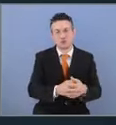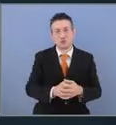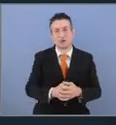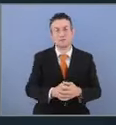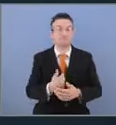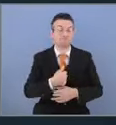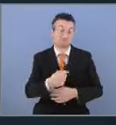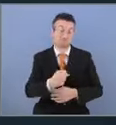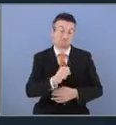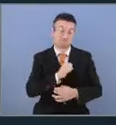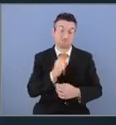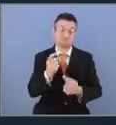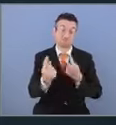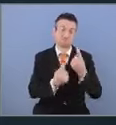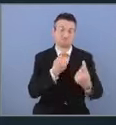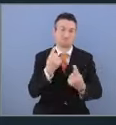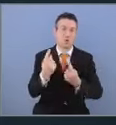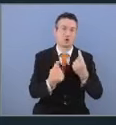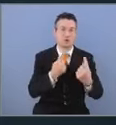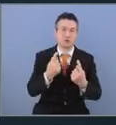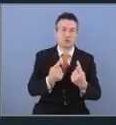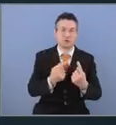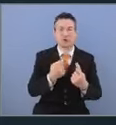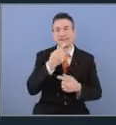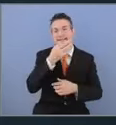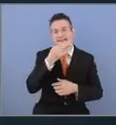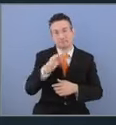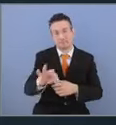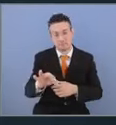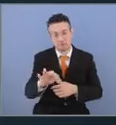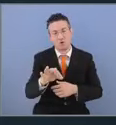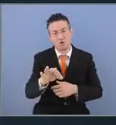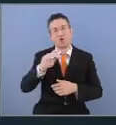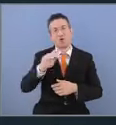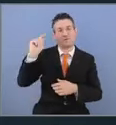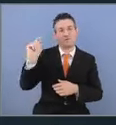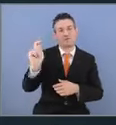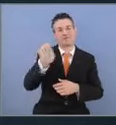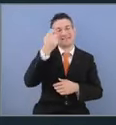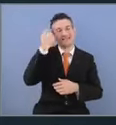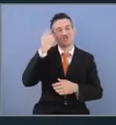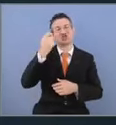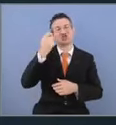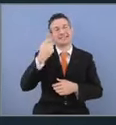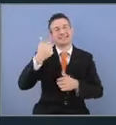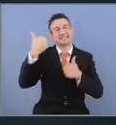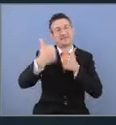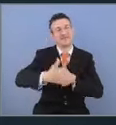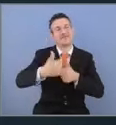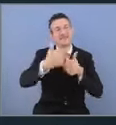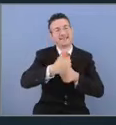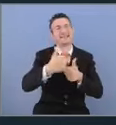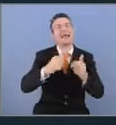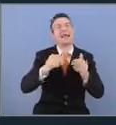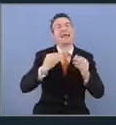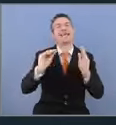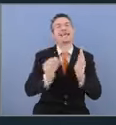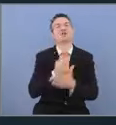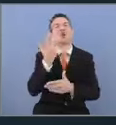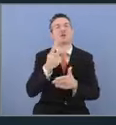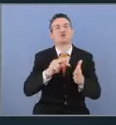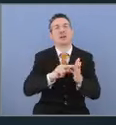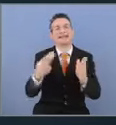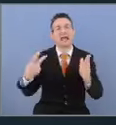condizioni per vincere le grandi sfide di innovazione tecnologica di a cui